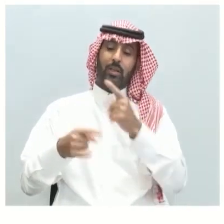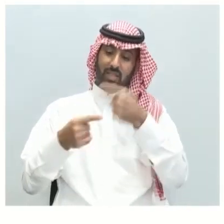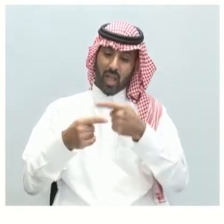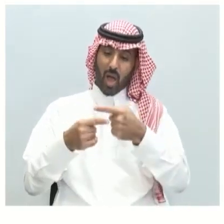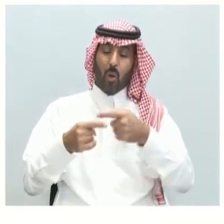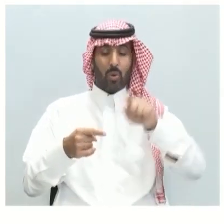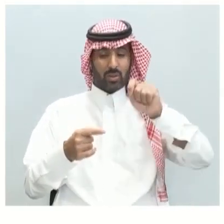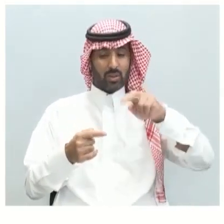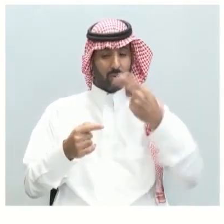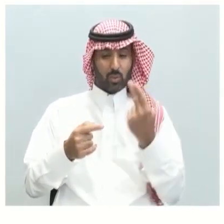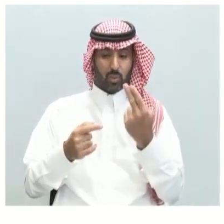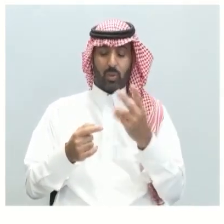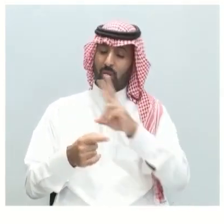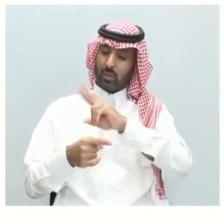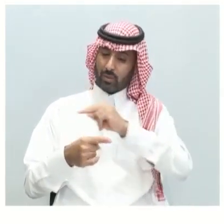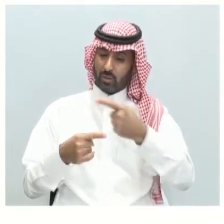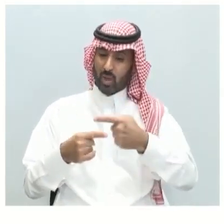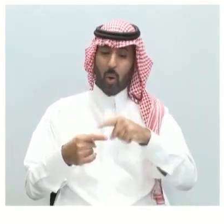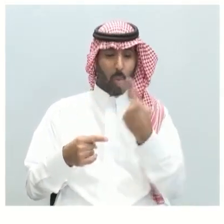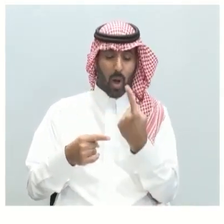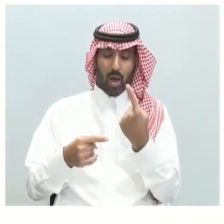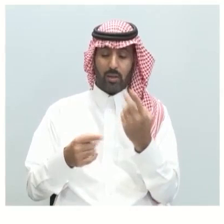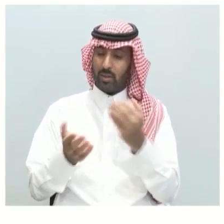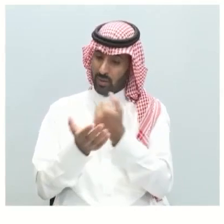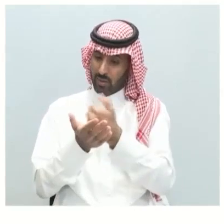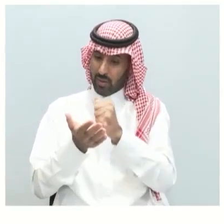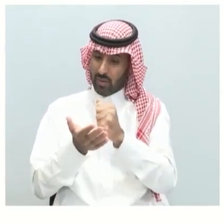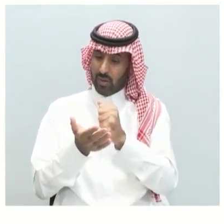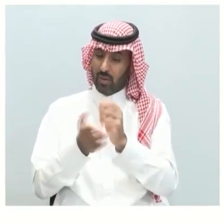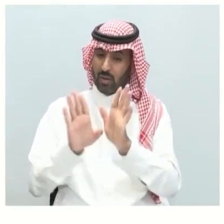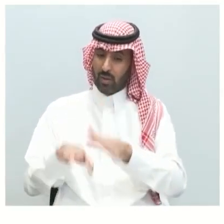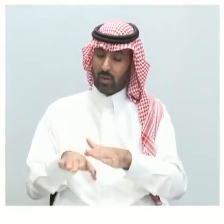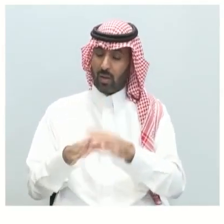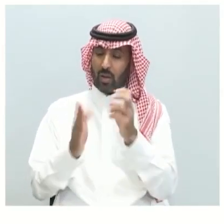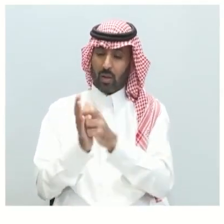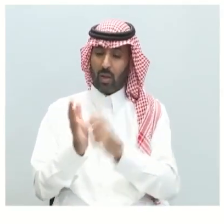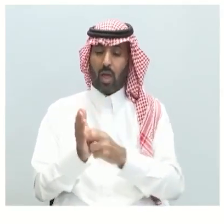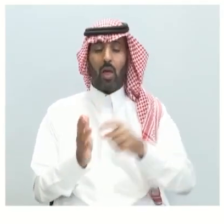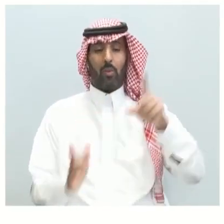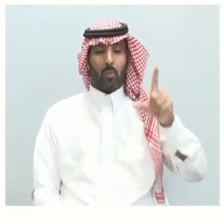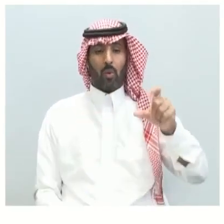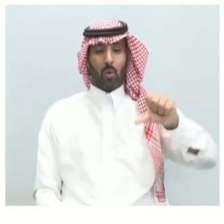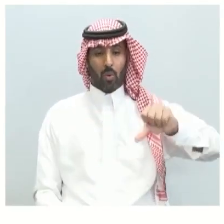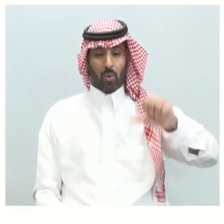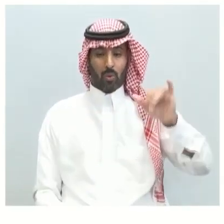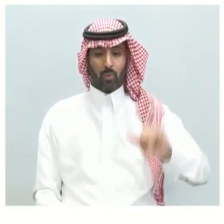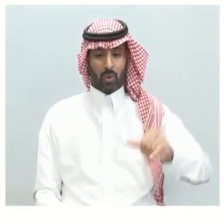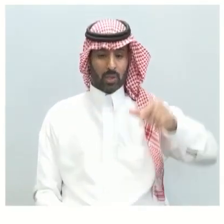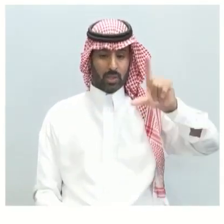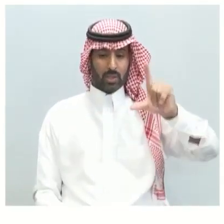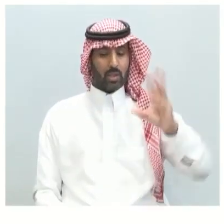التي 2 يساوي الواحد اذا ستحذف اذا سيعطيني قانون بويل الان احذفها